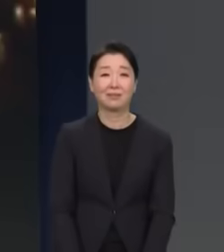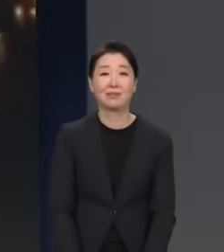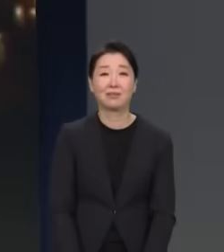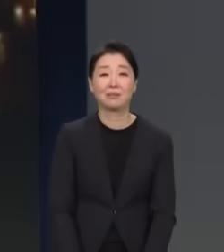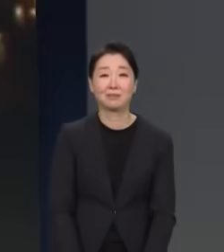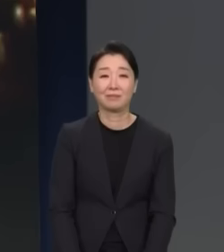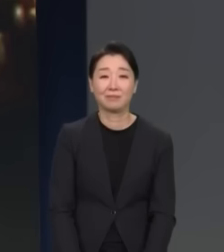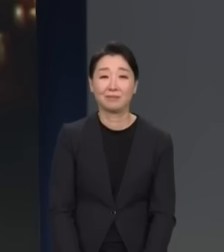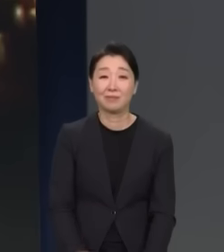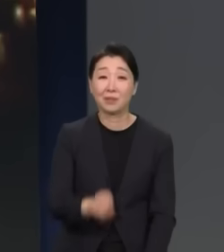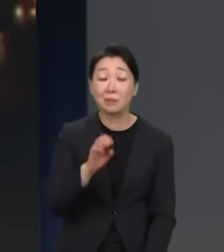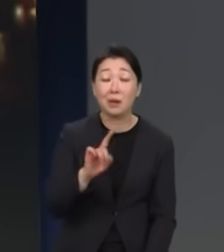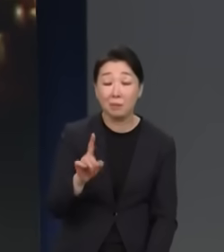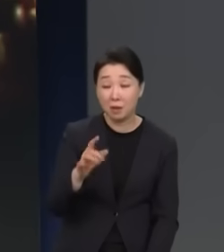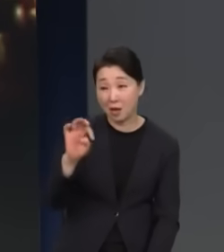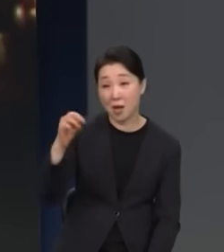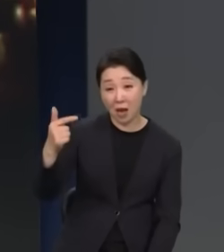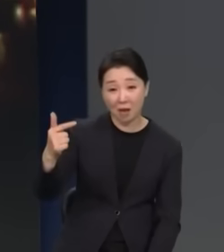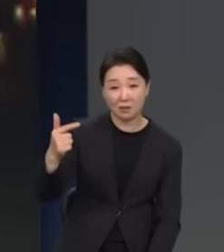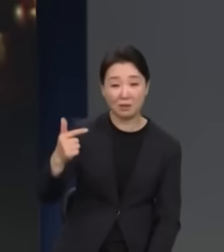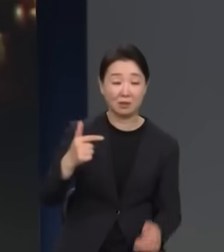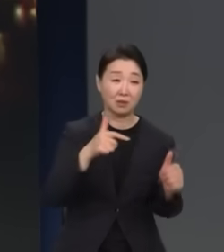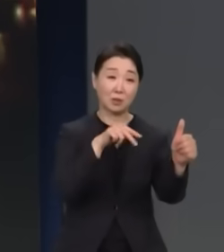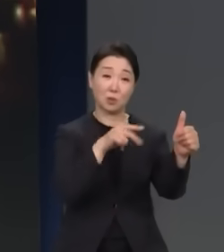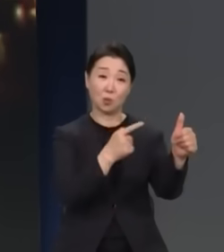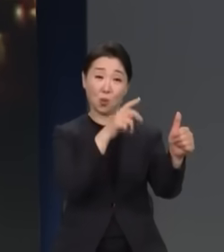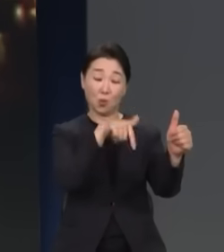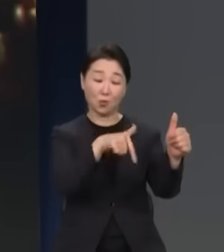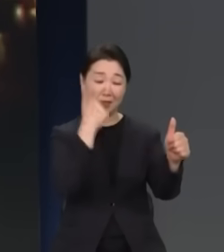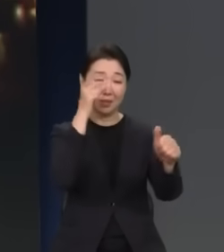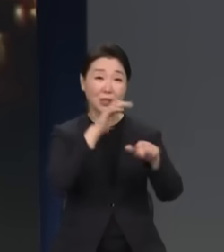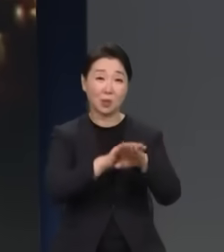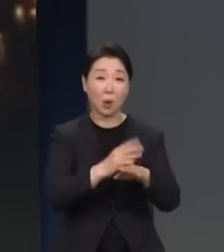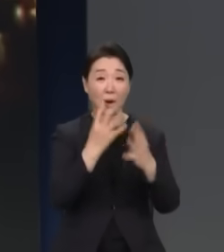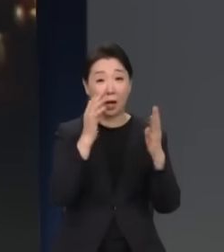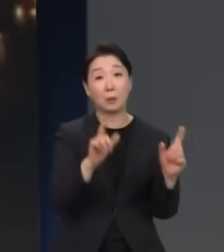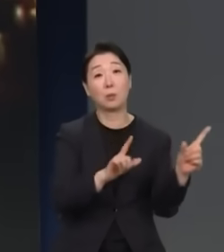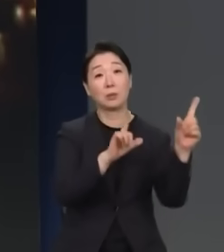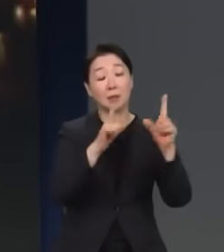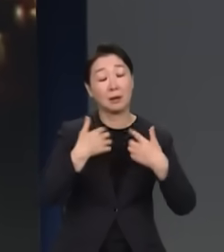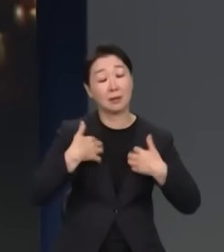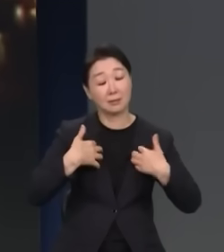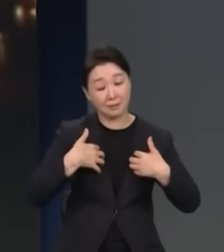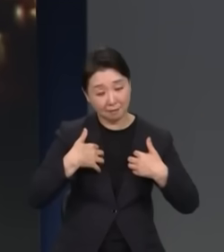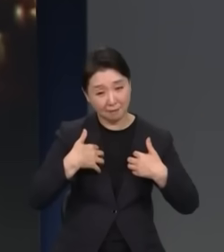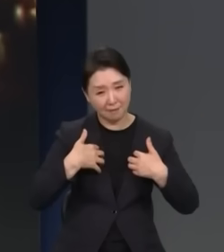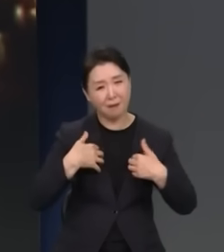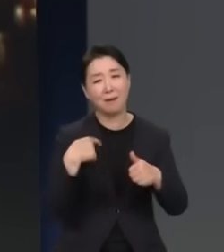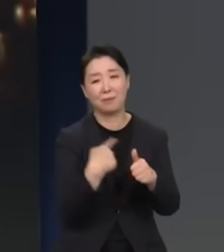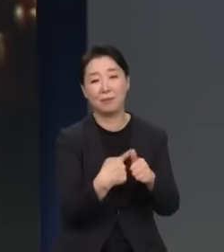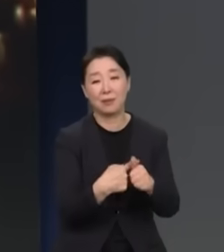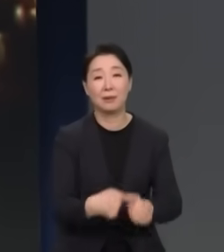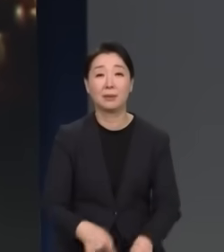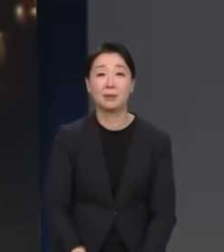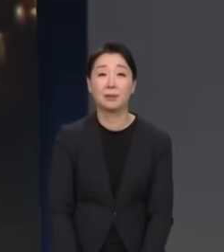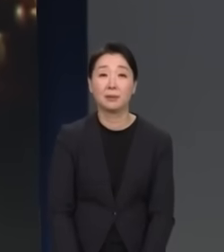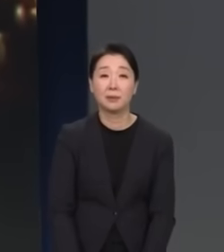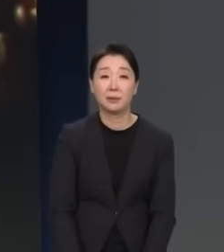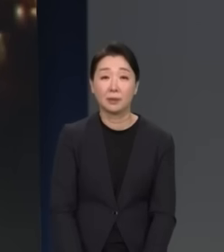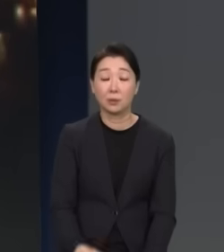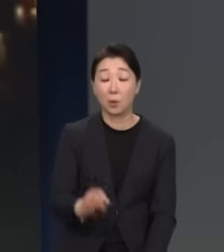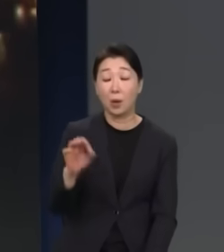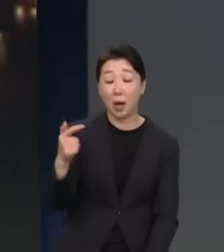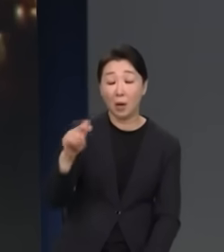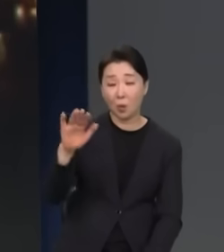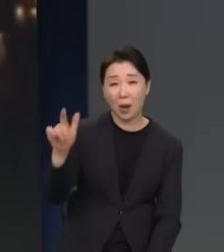자, 다시 얘기하면 한동훈 위원장은 조 대표가 슬기로운 감옥 생활을 즐길 것이다 뭐 이렇게 비난을 한 것이죠. 참고로 한동훈 위원장은